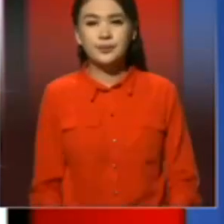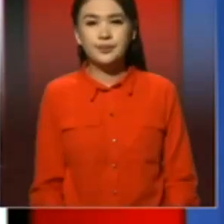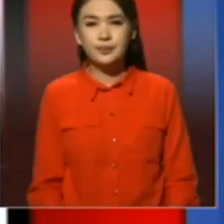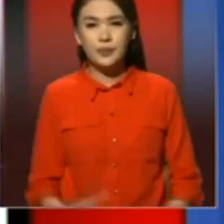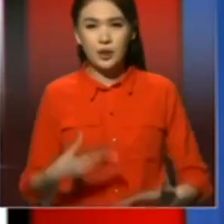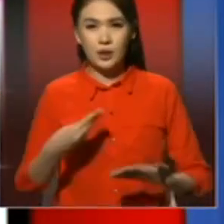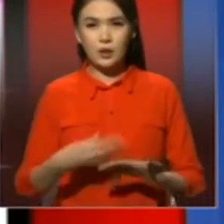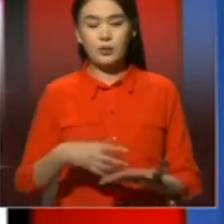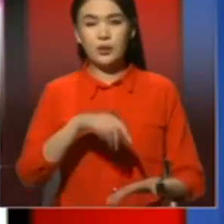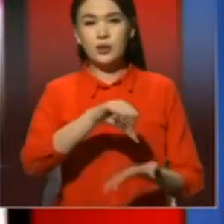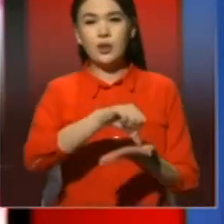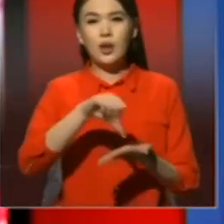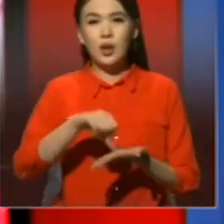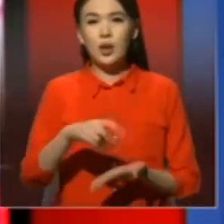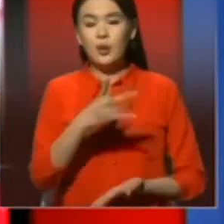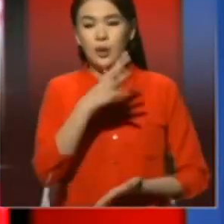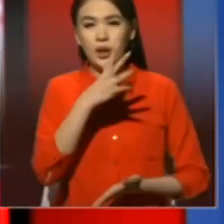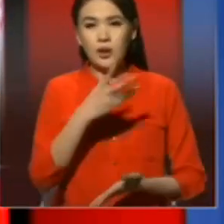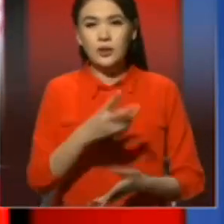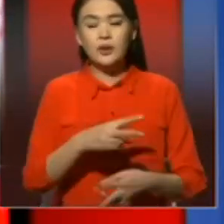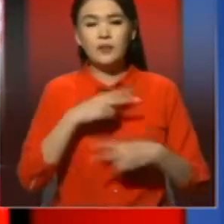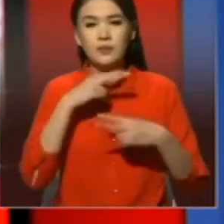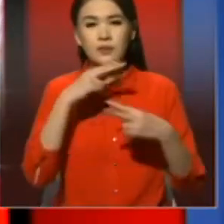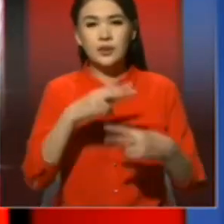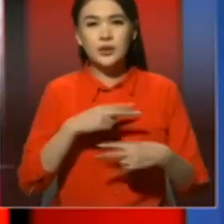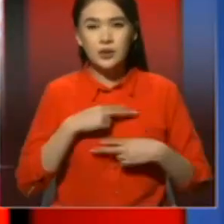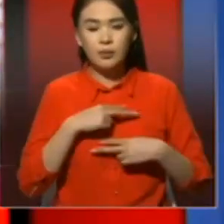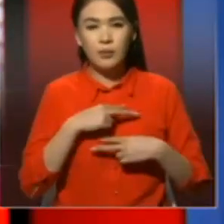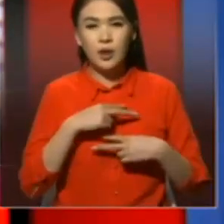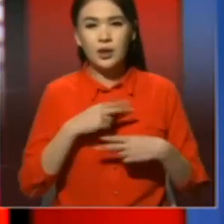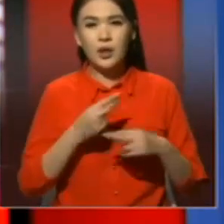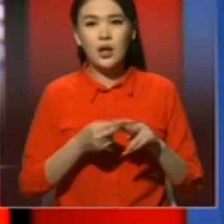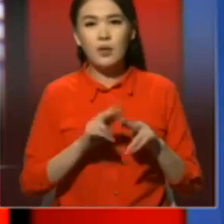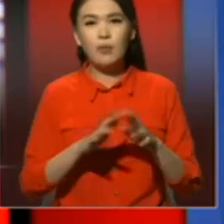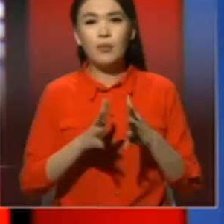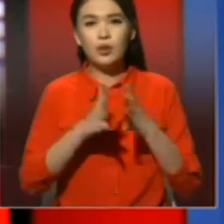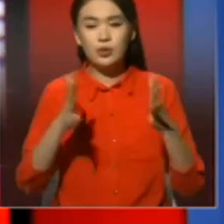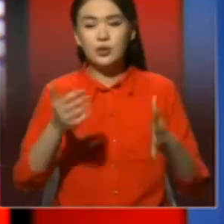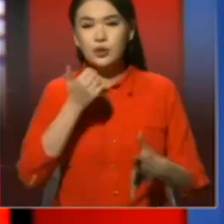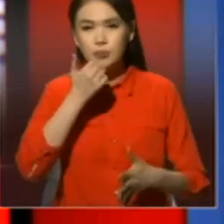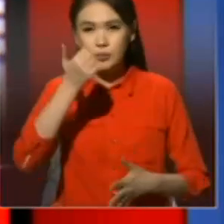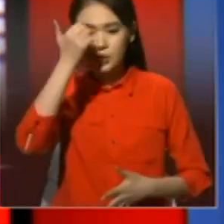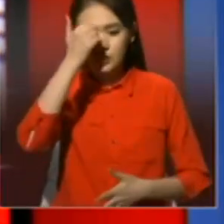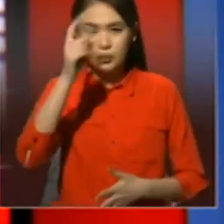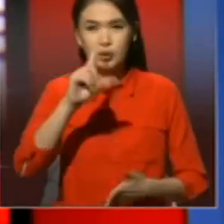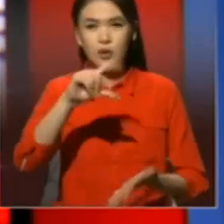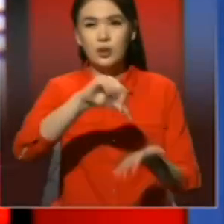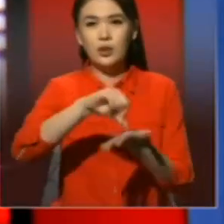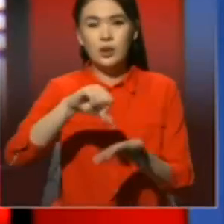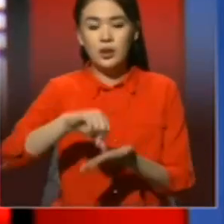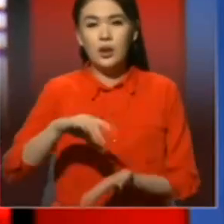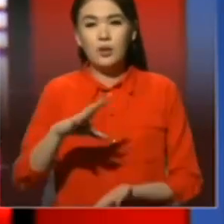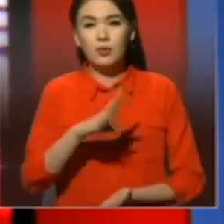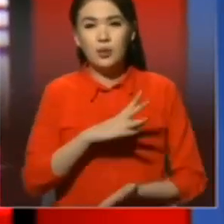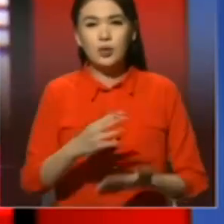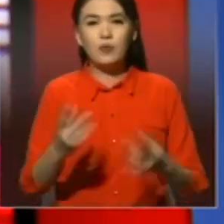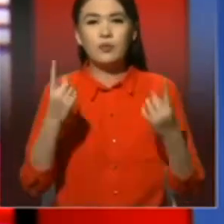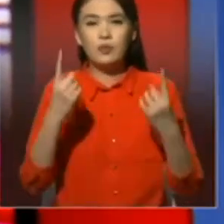Қымбат спикерлер, уақыт тауып келгендеріңізге бірден бір зор алғысымды айтқым келеді. Өте өзекті